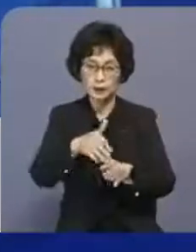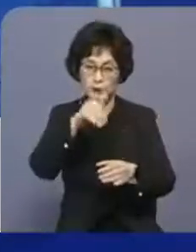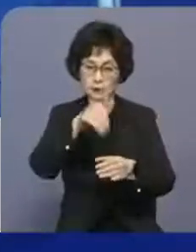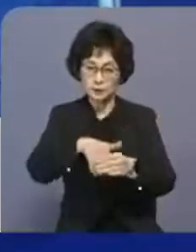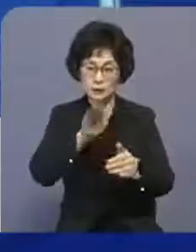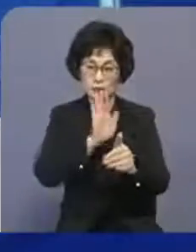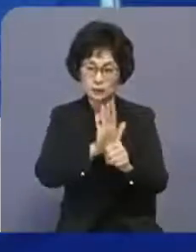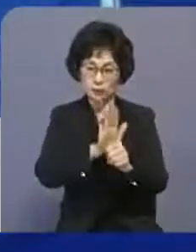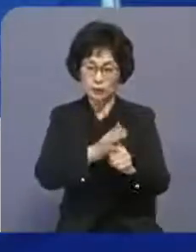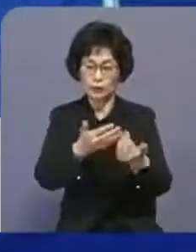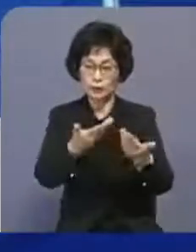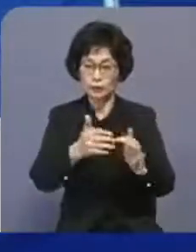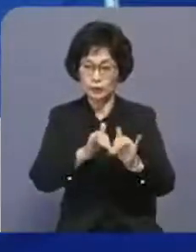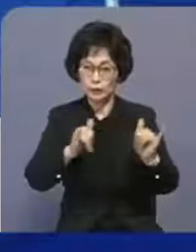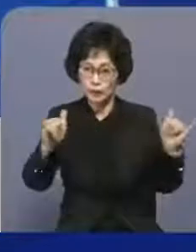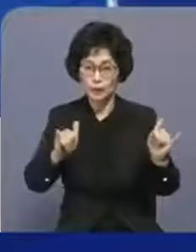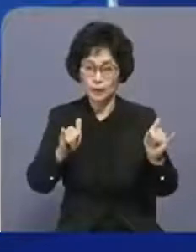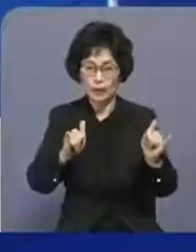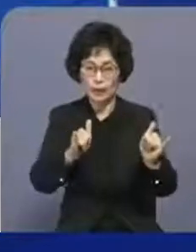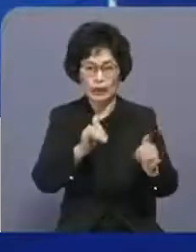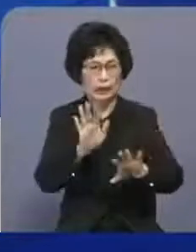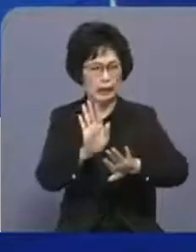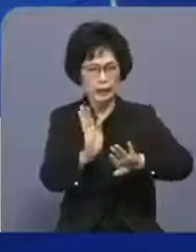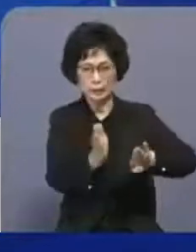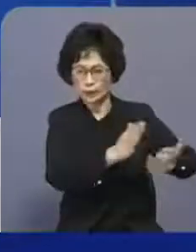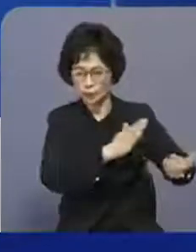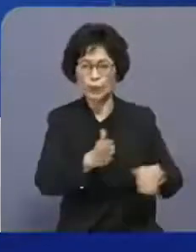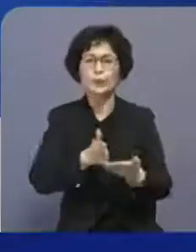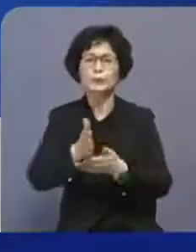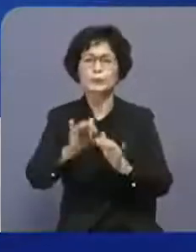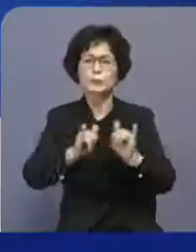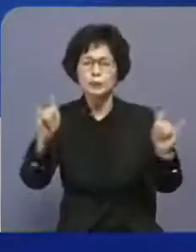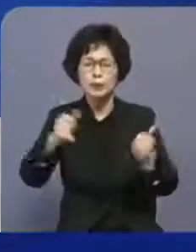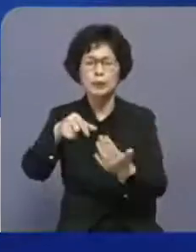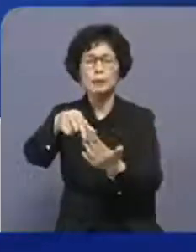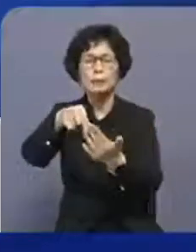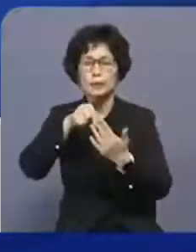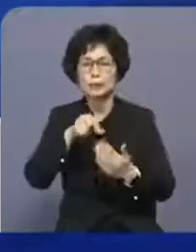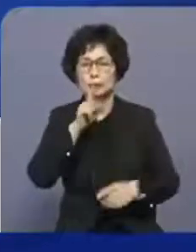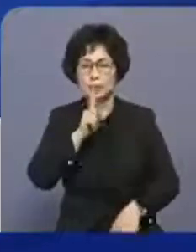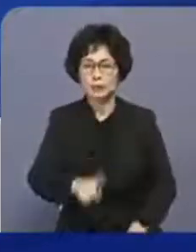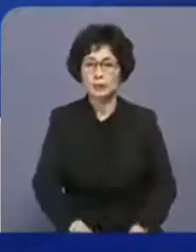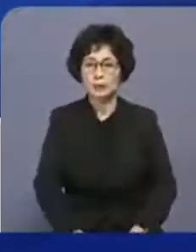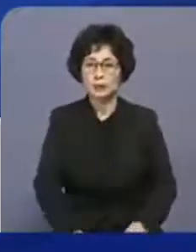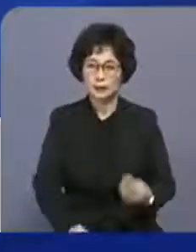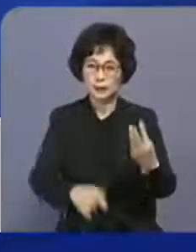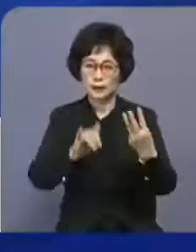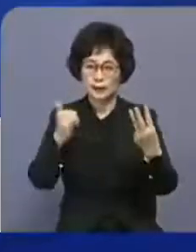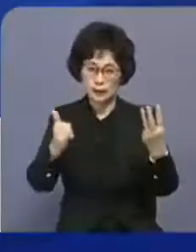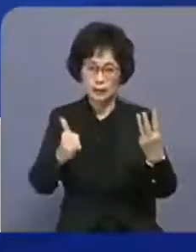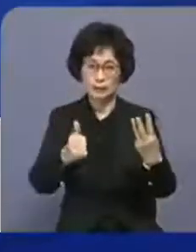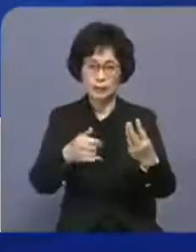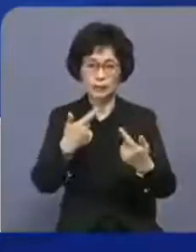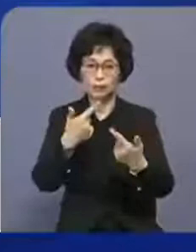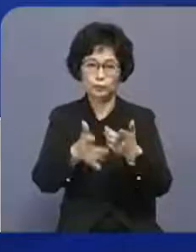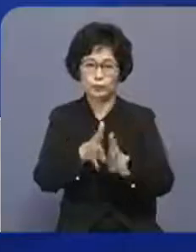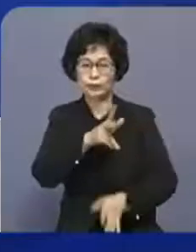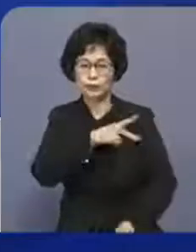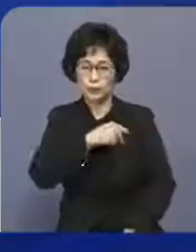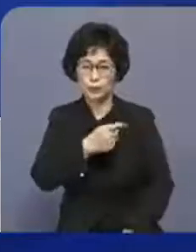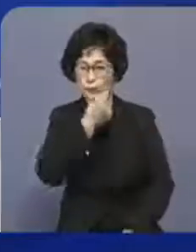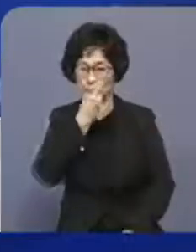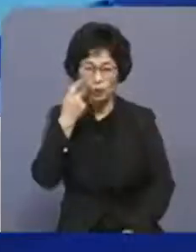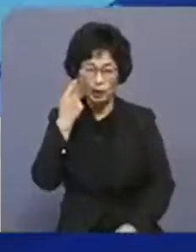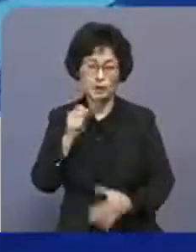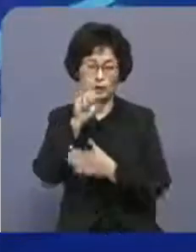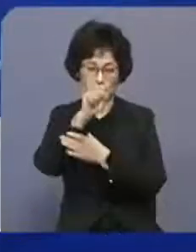출신을 배제하고 전문성 위주로 뽑았다고 밝혔는데요. 이들 가운데 3명은 부산시의회에서 인사 검증 절차를 거쳐야